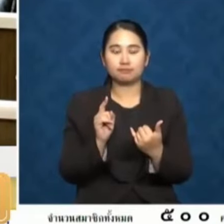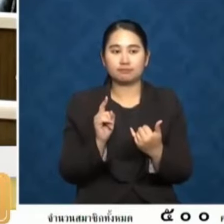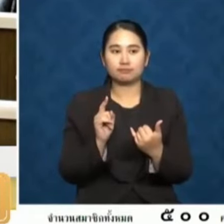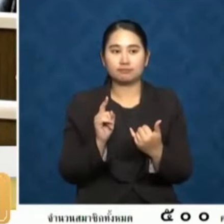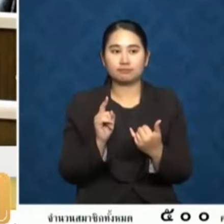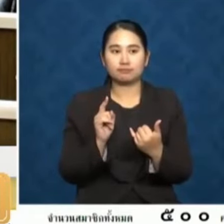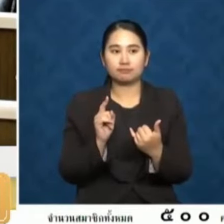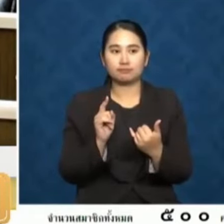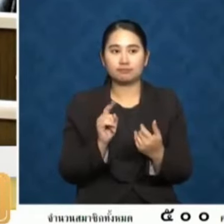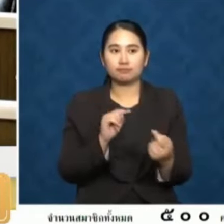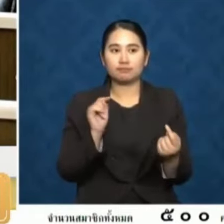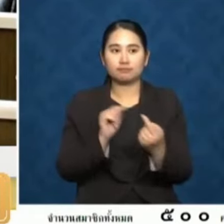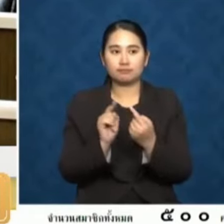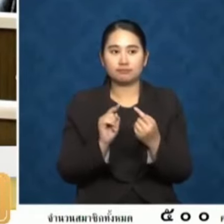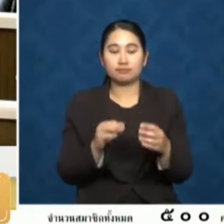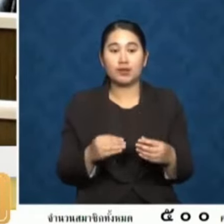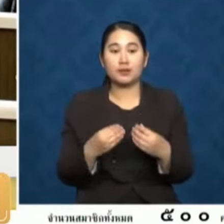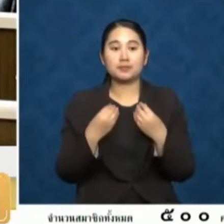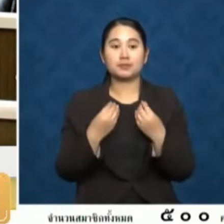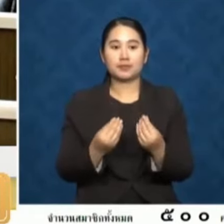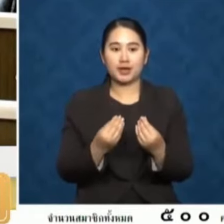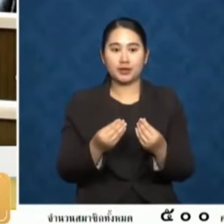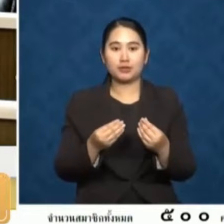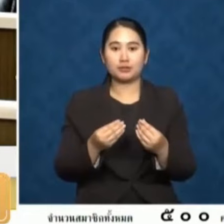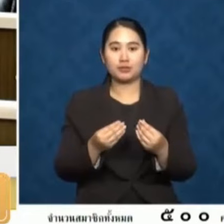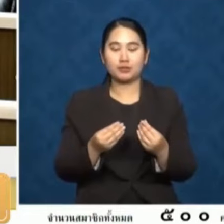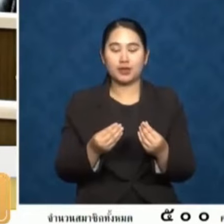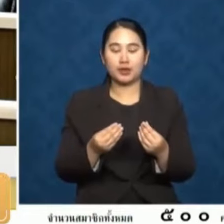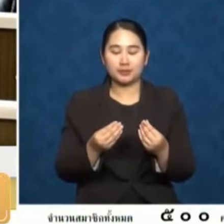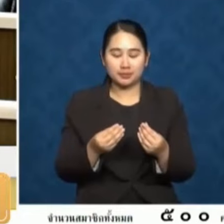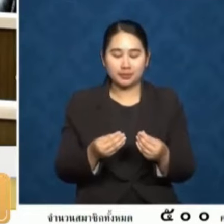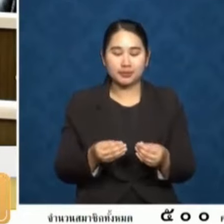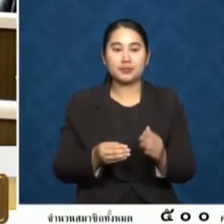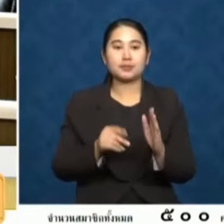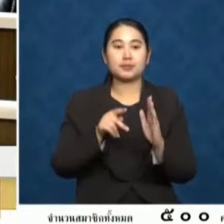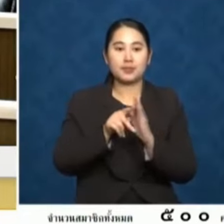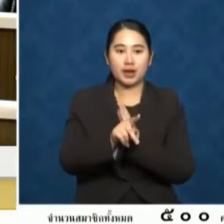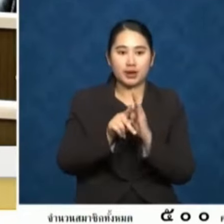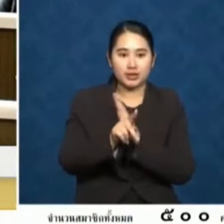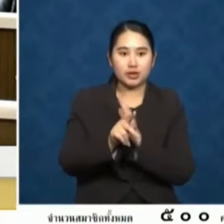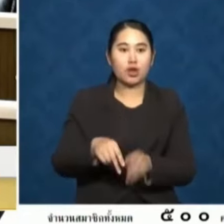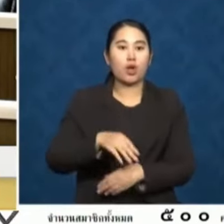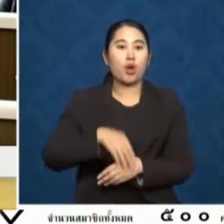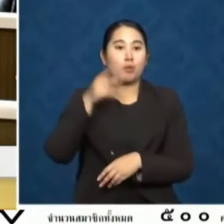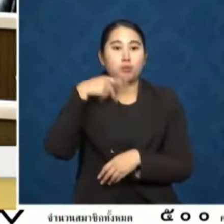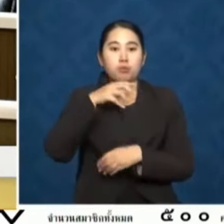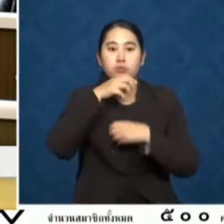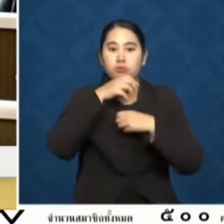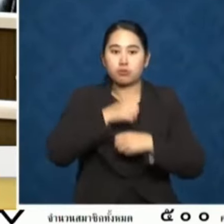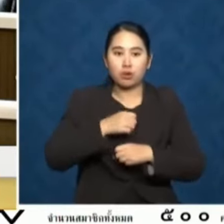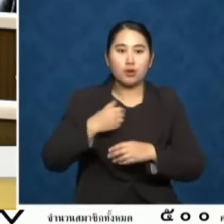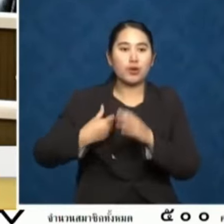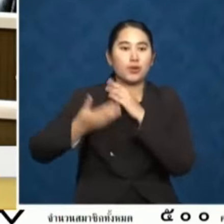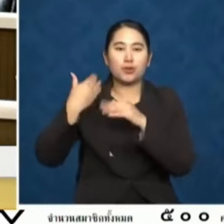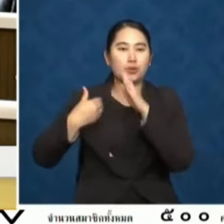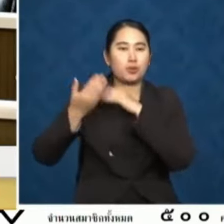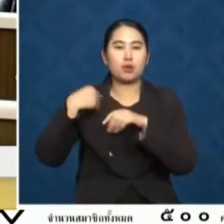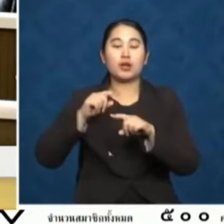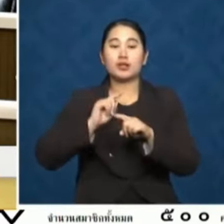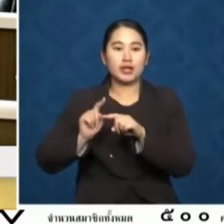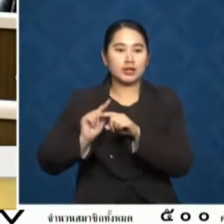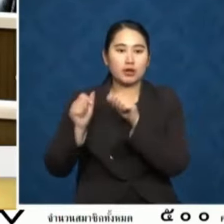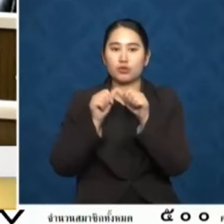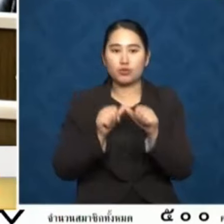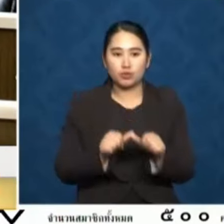อ้กาน้ำขึ้นไปจึงตั้งเป็นเมืองกาฬสินธุ์ปู่ทวดของพวกเรามาเป็นข้าราชบริพารเพราะงั้นวัน